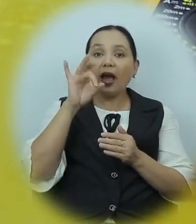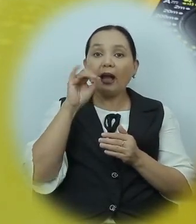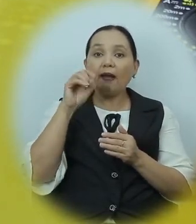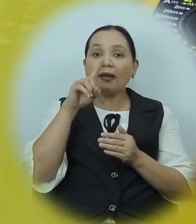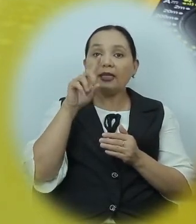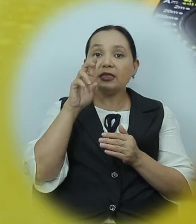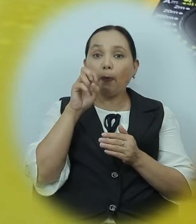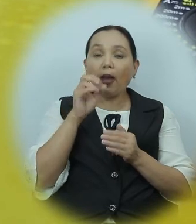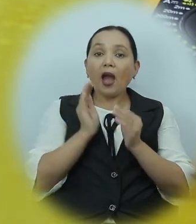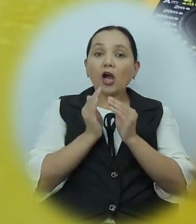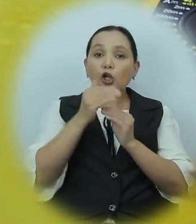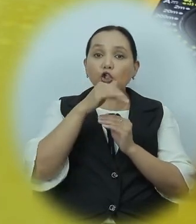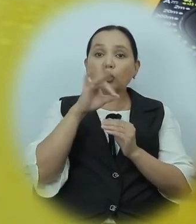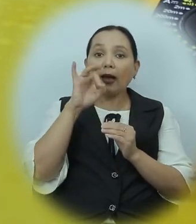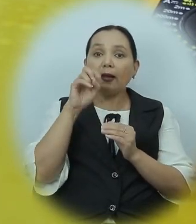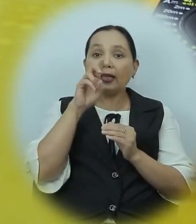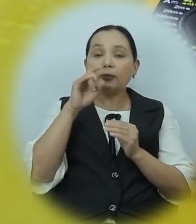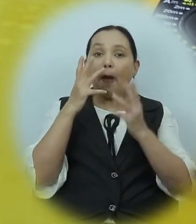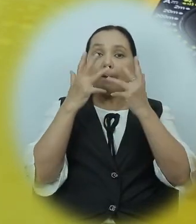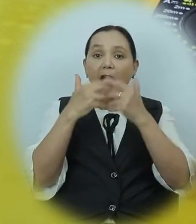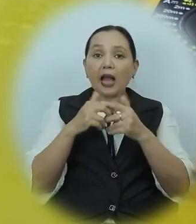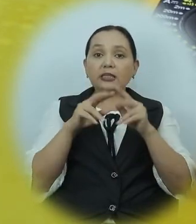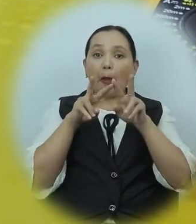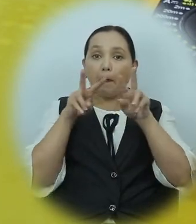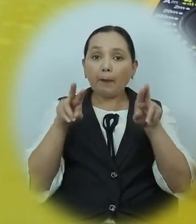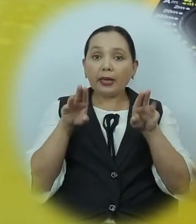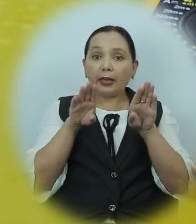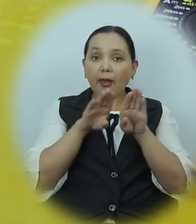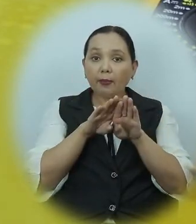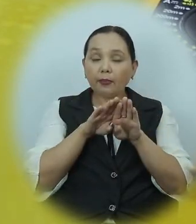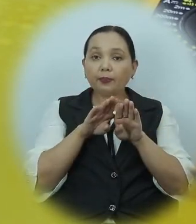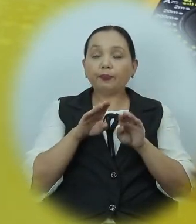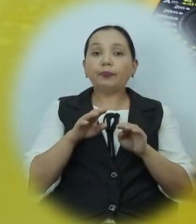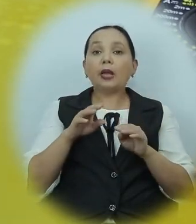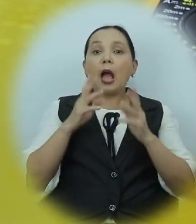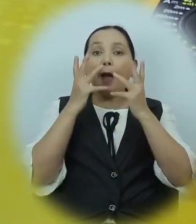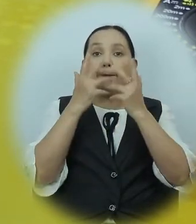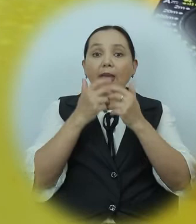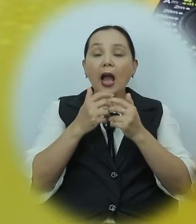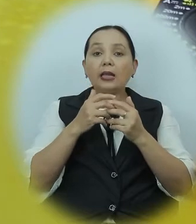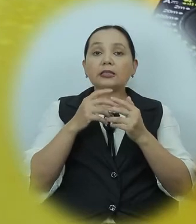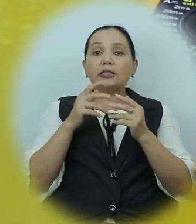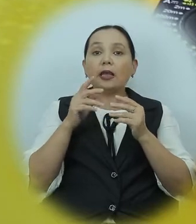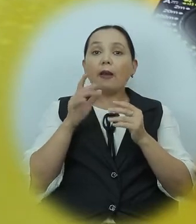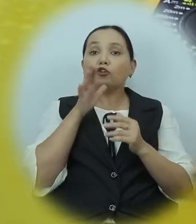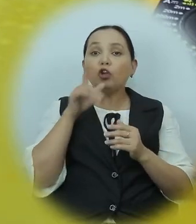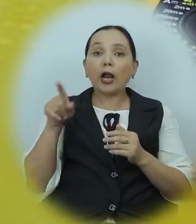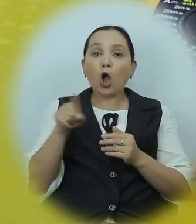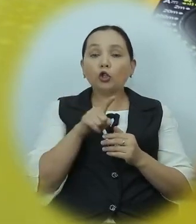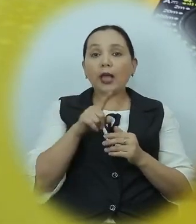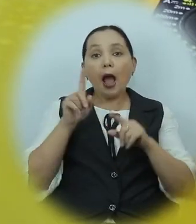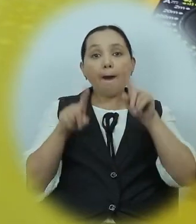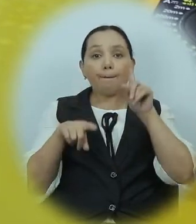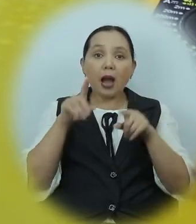ya'ni qiyshiq rezba mexanizm bilan birikyapti. mexanizm bilan birikish jarayonida